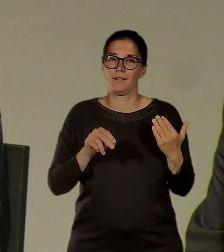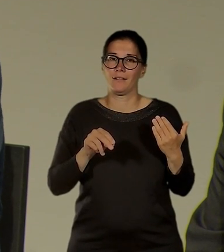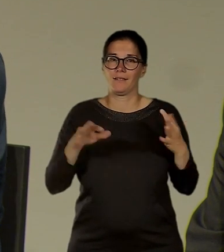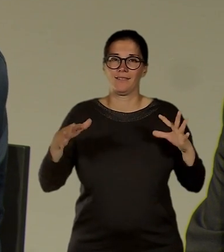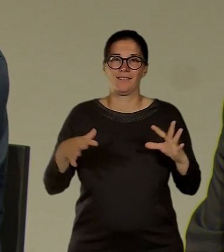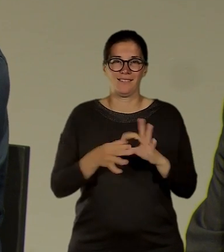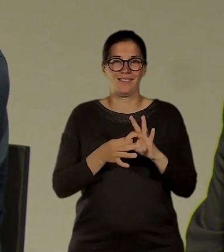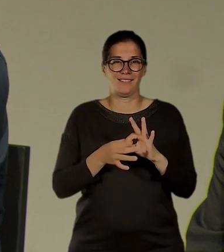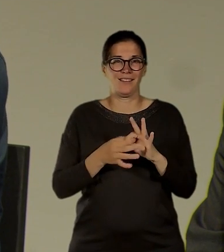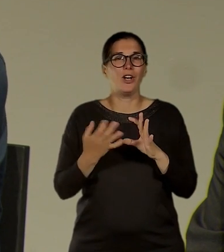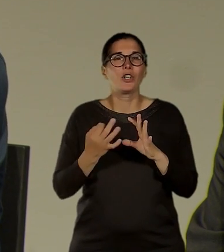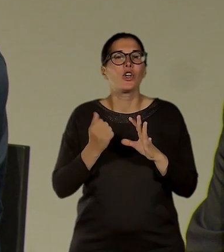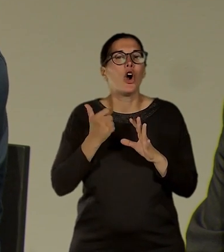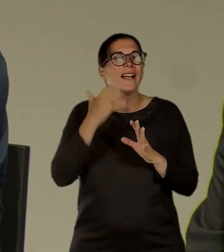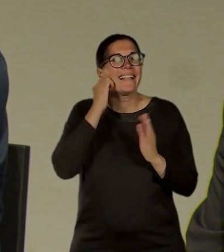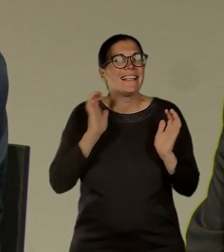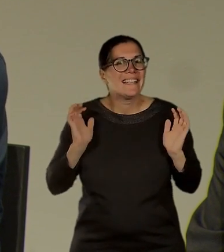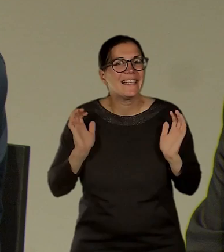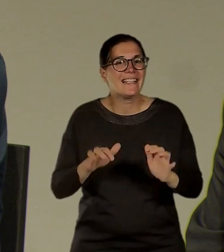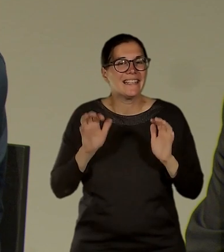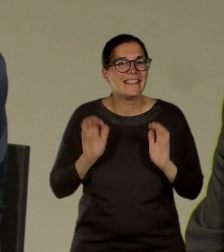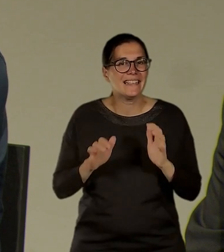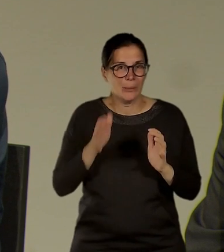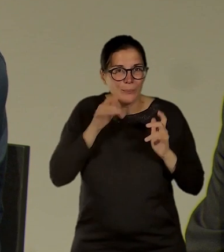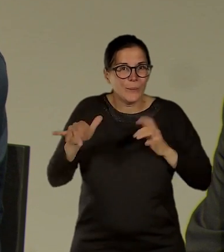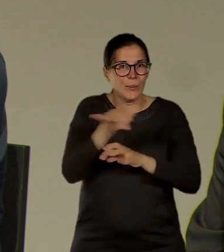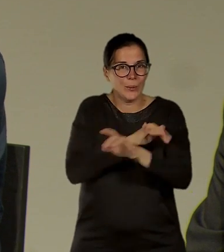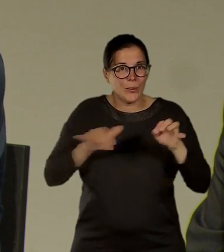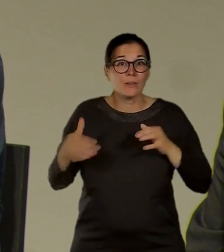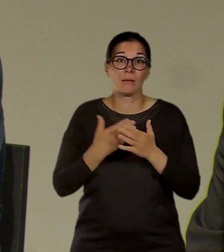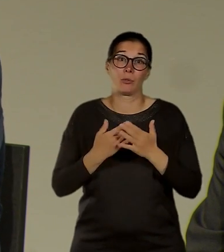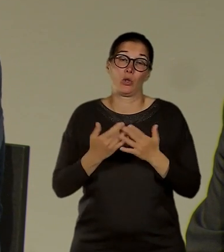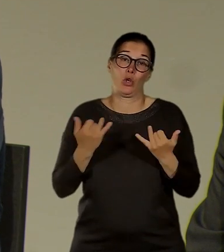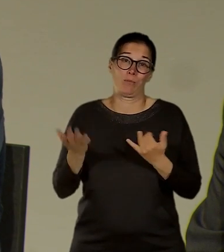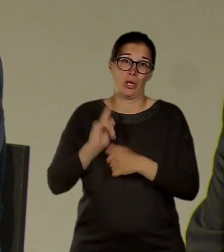právě zátěž toho území a my očekáváme vlastně, nebo respektive